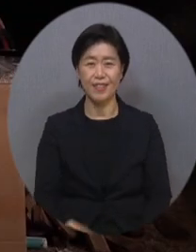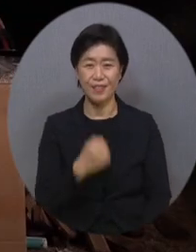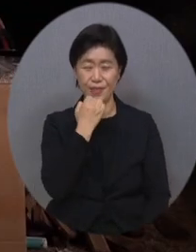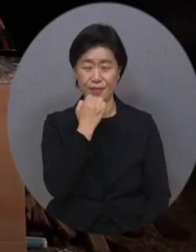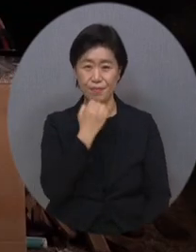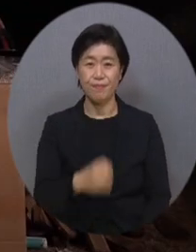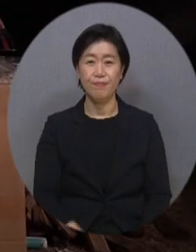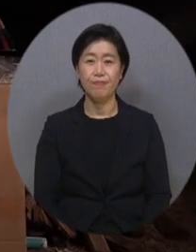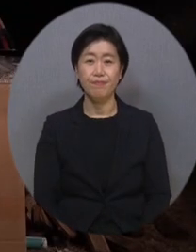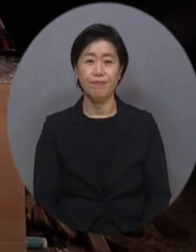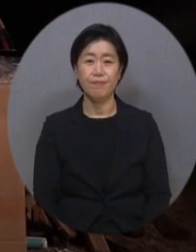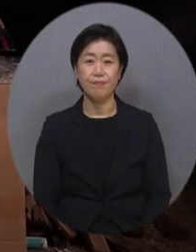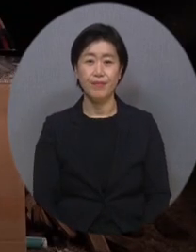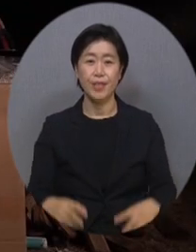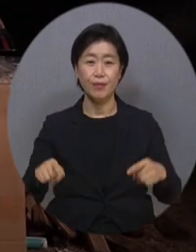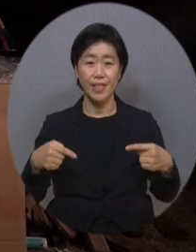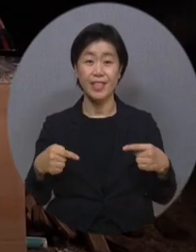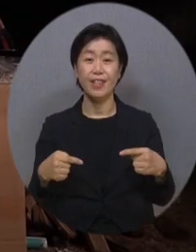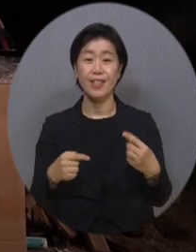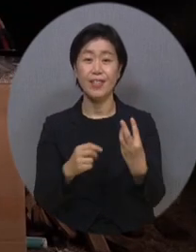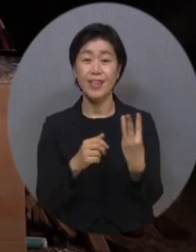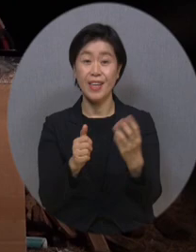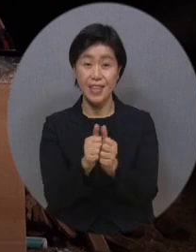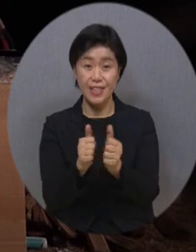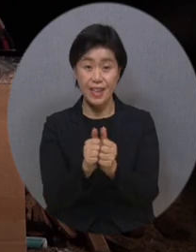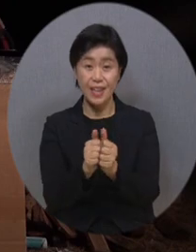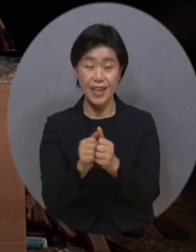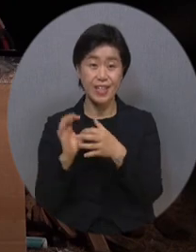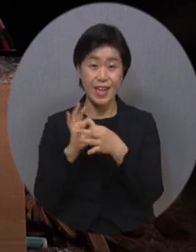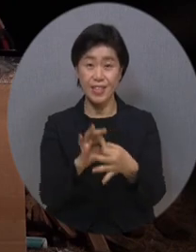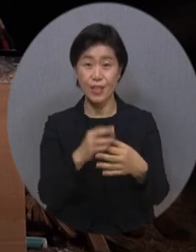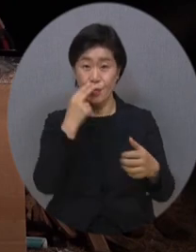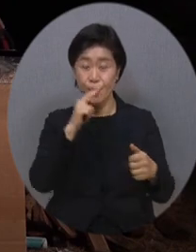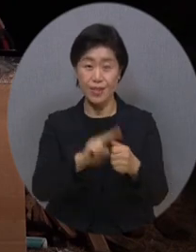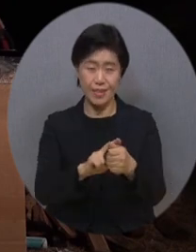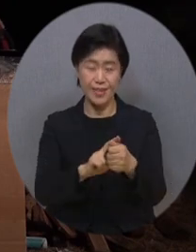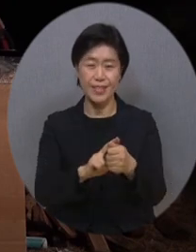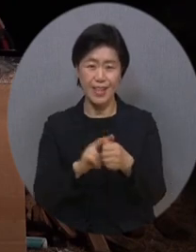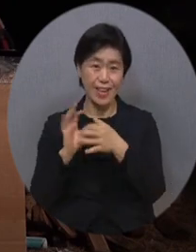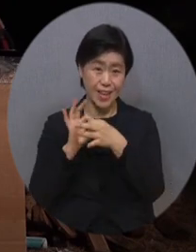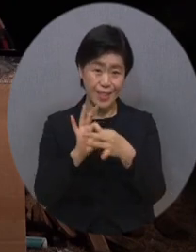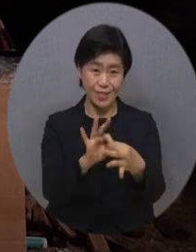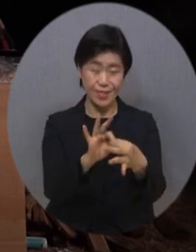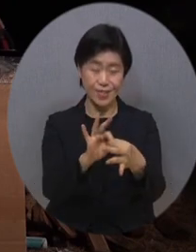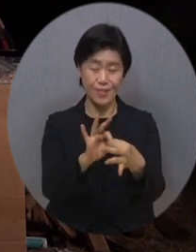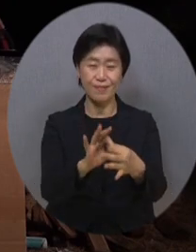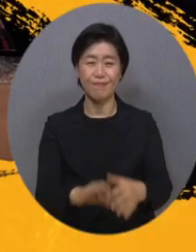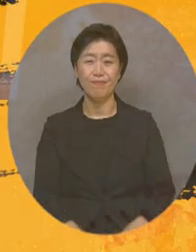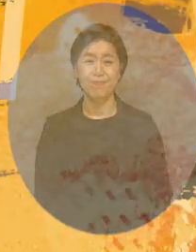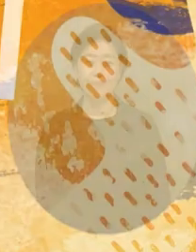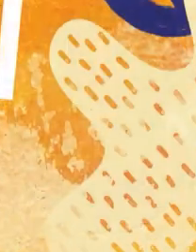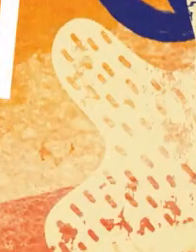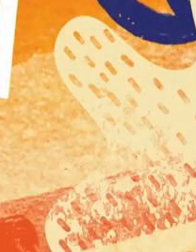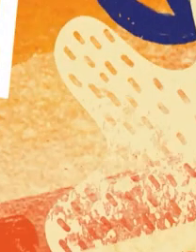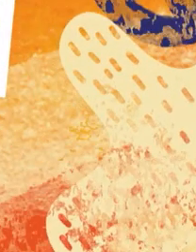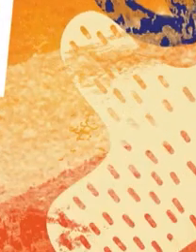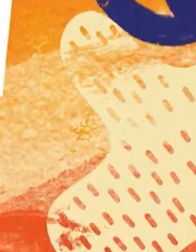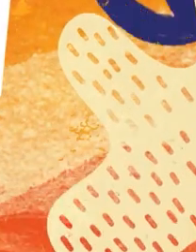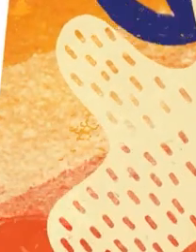자, 우리 휠체어 탄 새 남자. 네? 계속해서 챌린지 도전합시다. 도전!